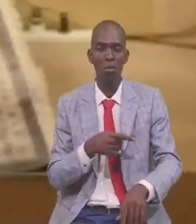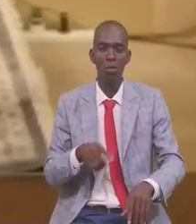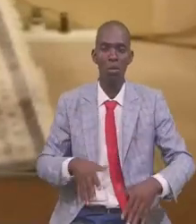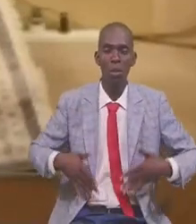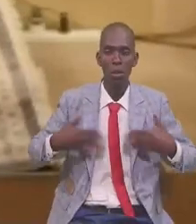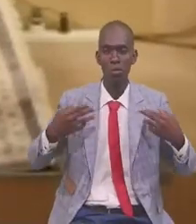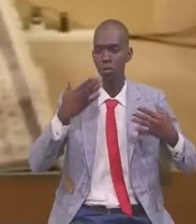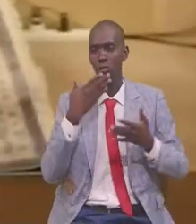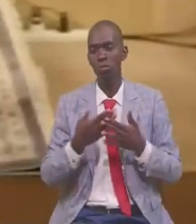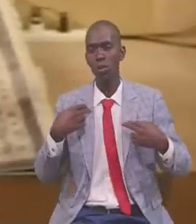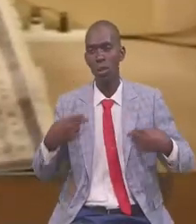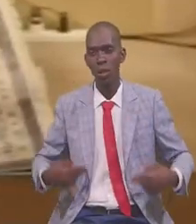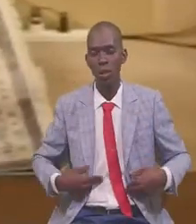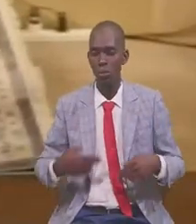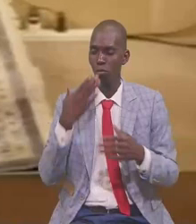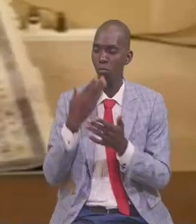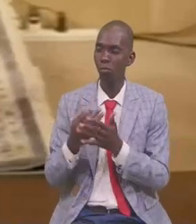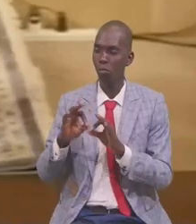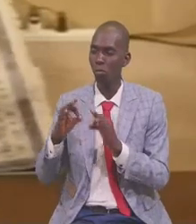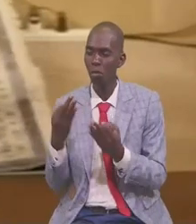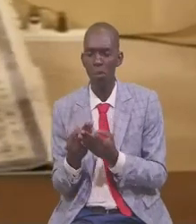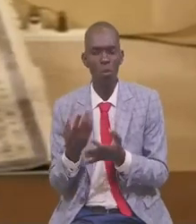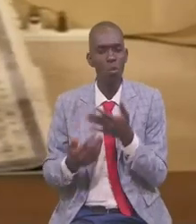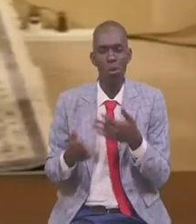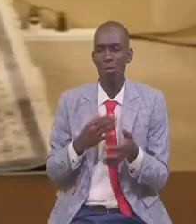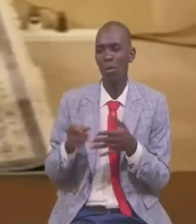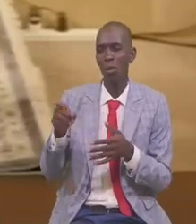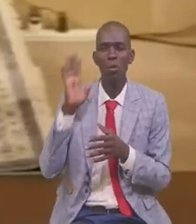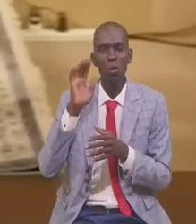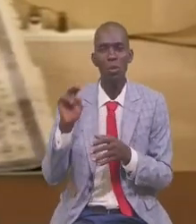sa vie, pour ce qu'il fera. Et